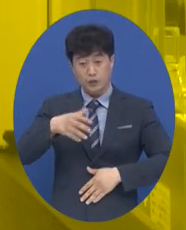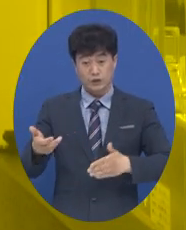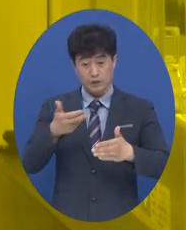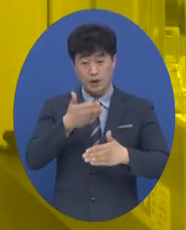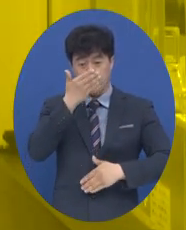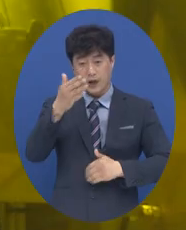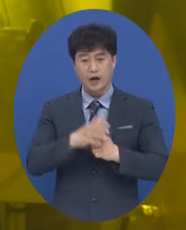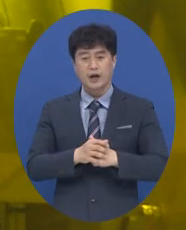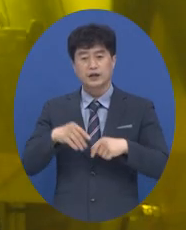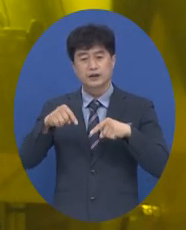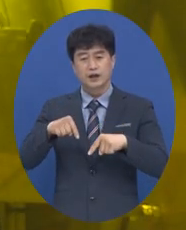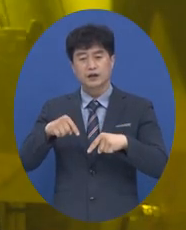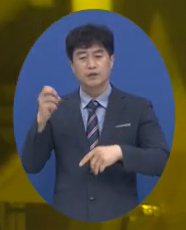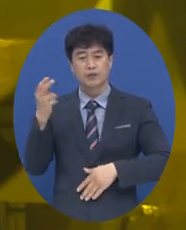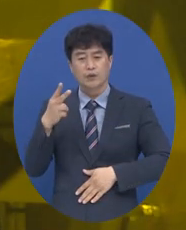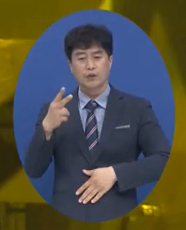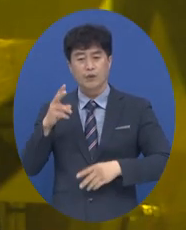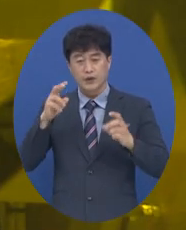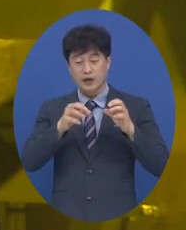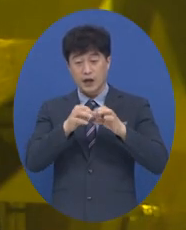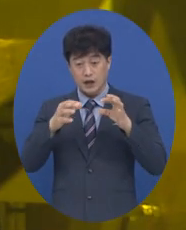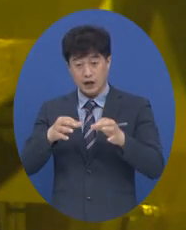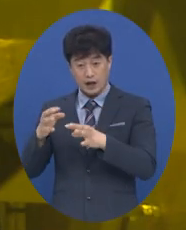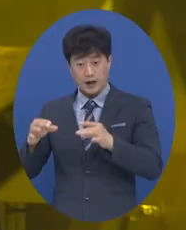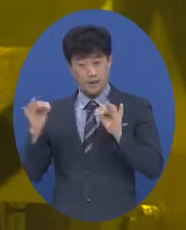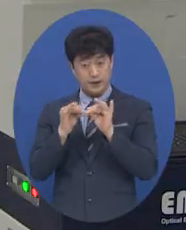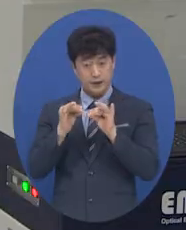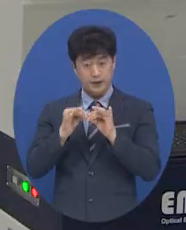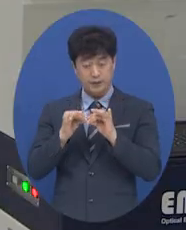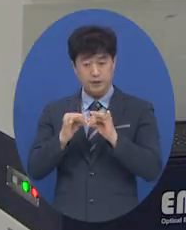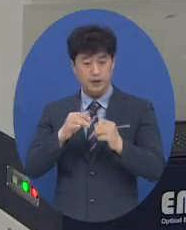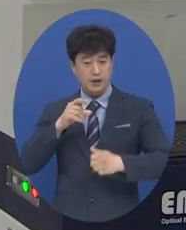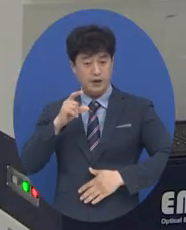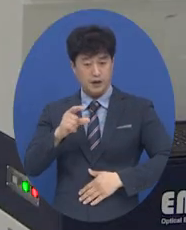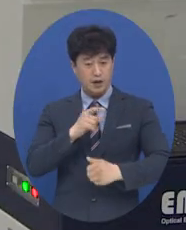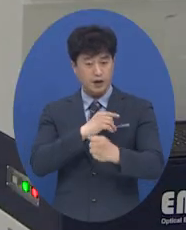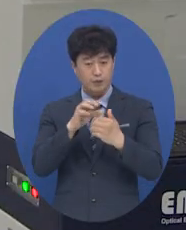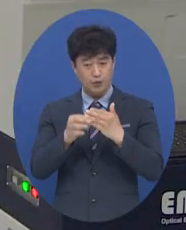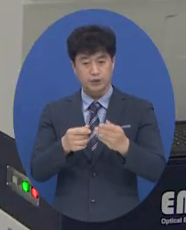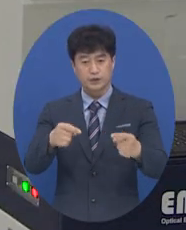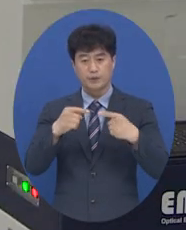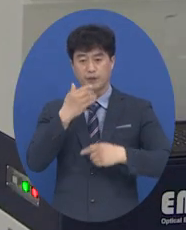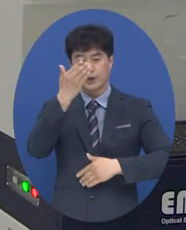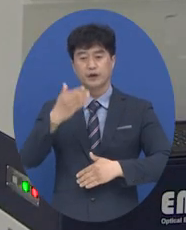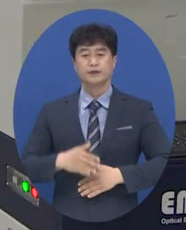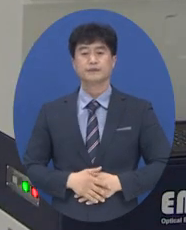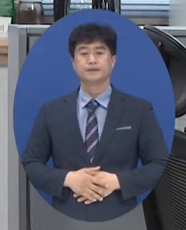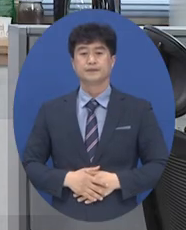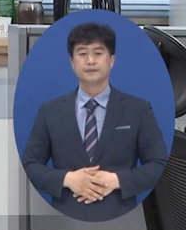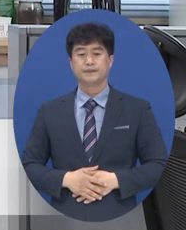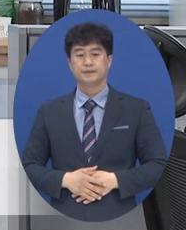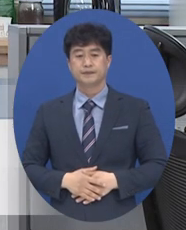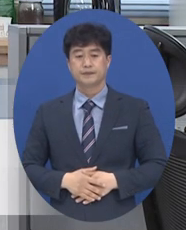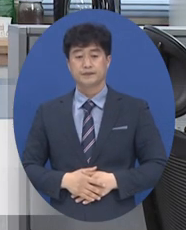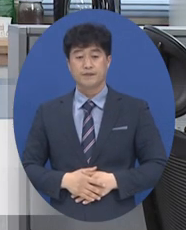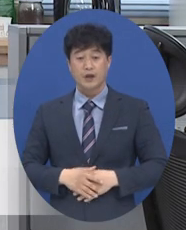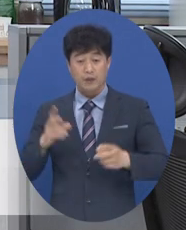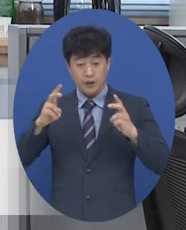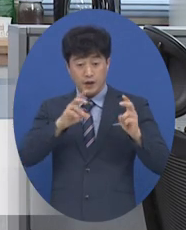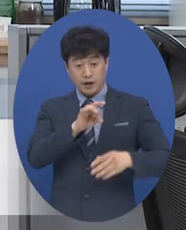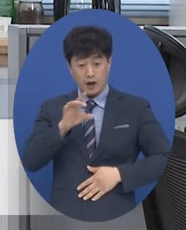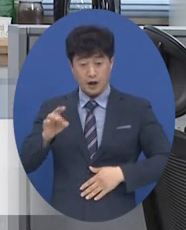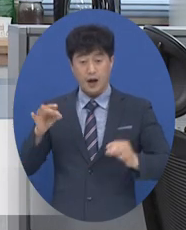있고 멘토링을 비롯한 기업별 맞춤형 창업 역량 강화 프로그램에도 함께할 수 있습니다.